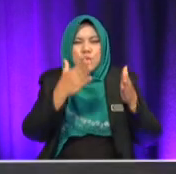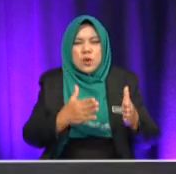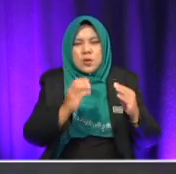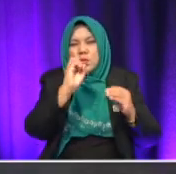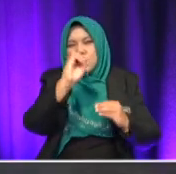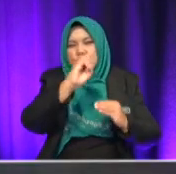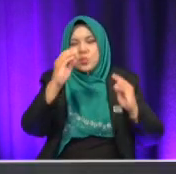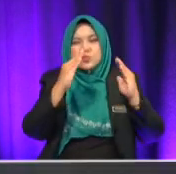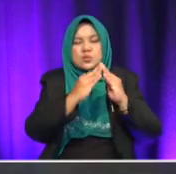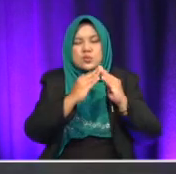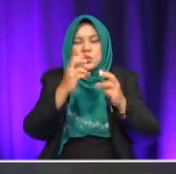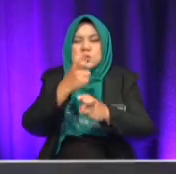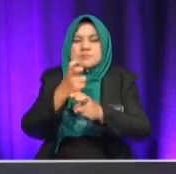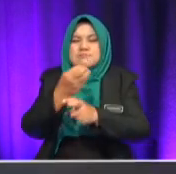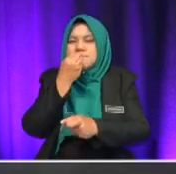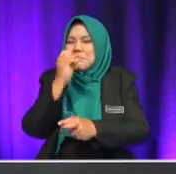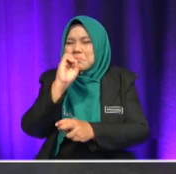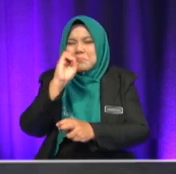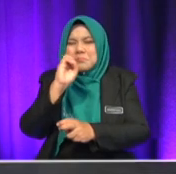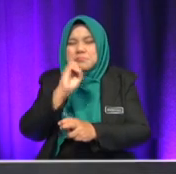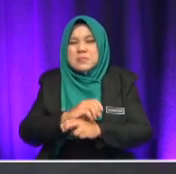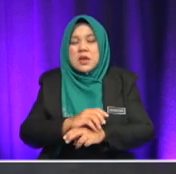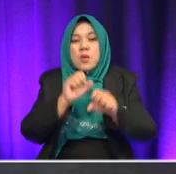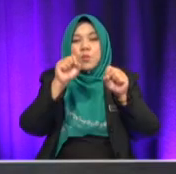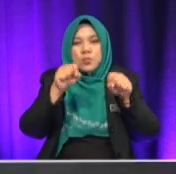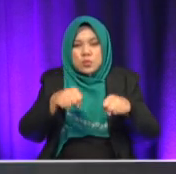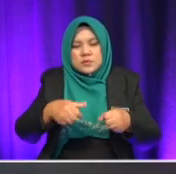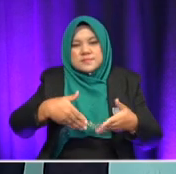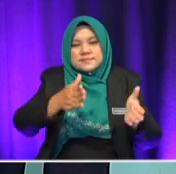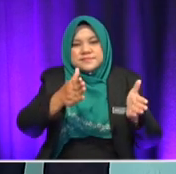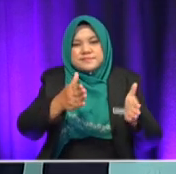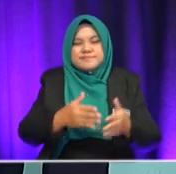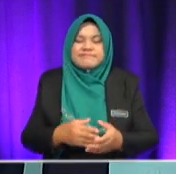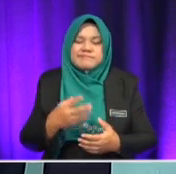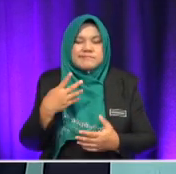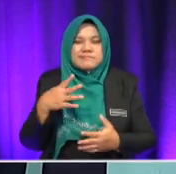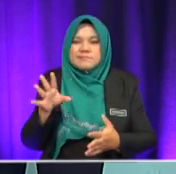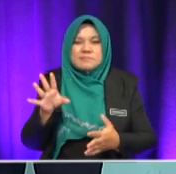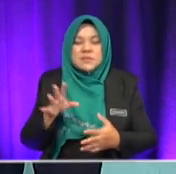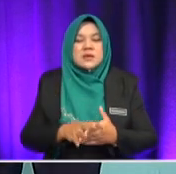Susah nak makan pun tak cukup kita boleh pula jalan lihat begitu saja